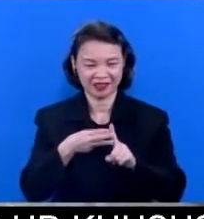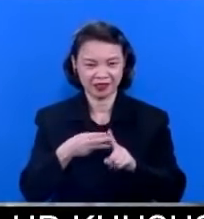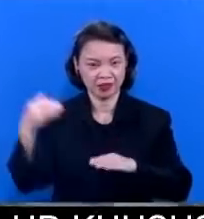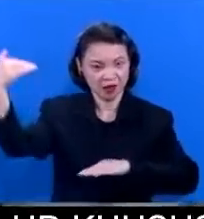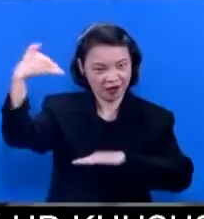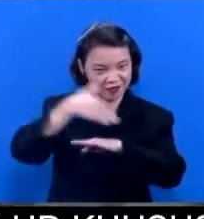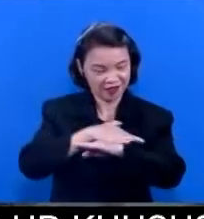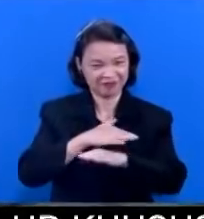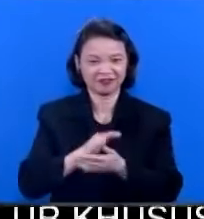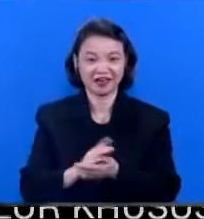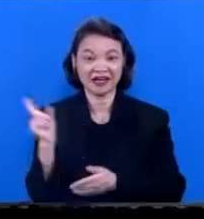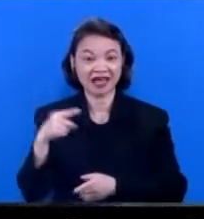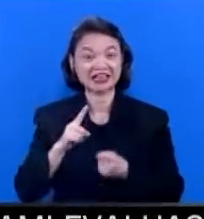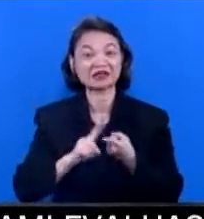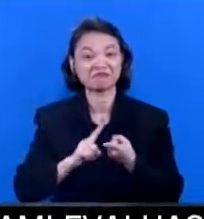Indonesia.